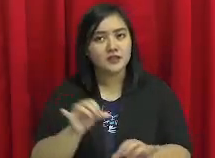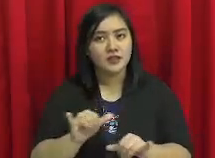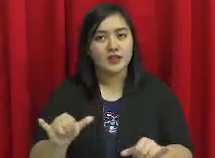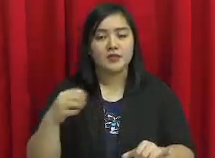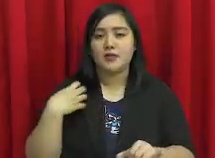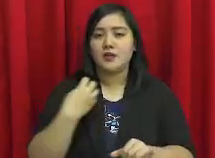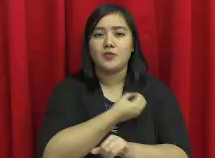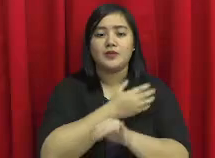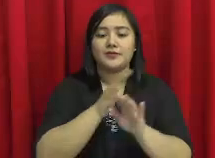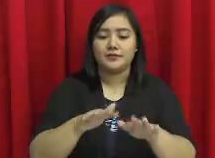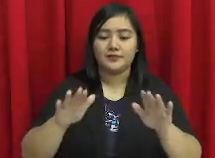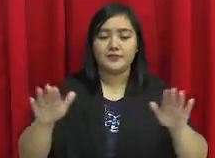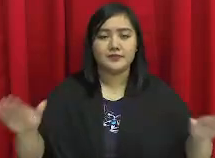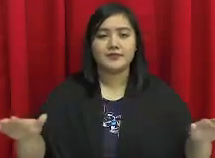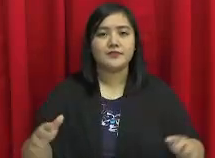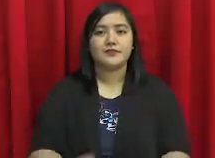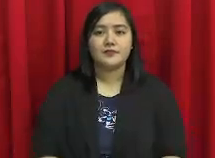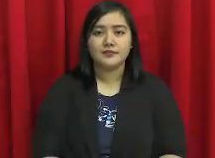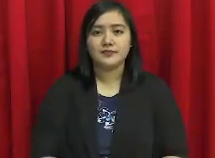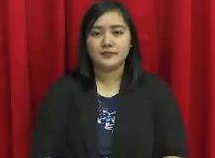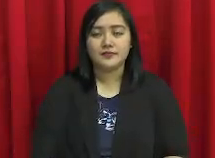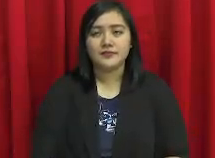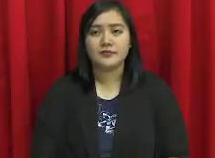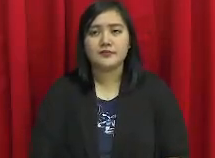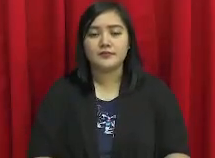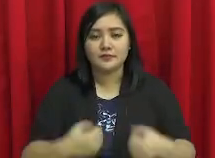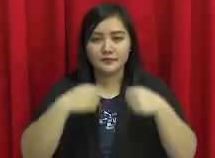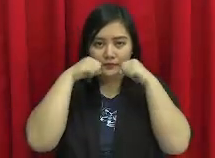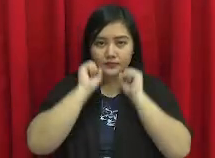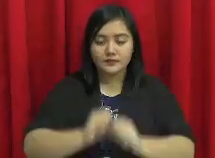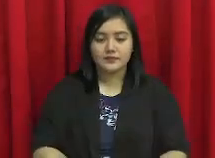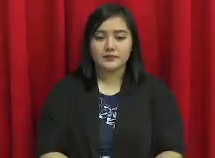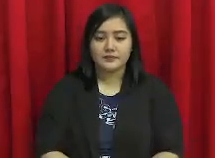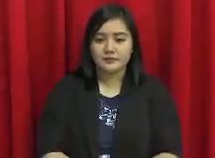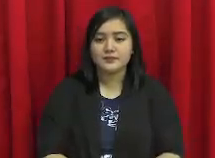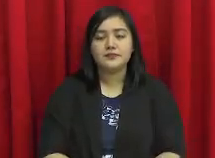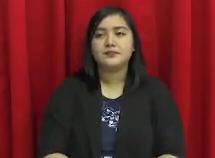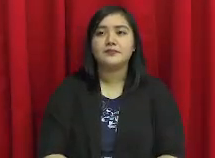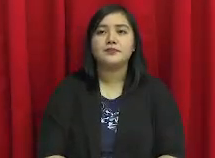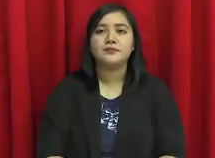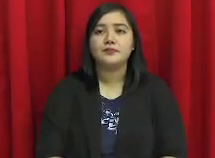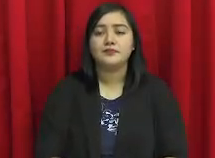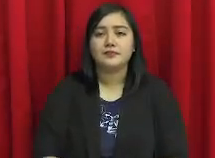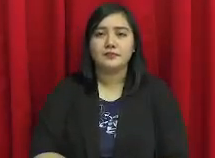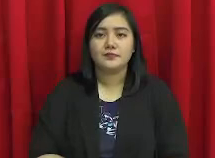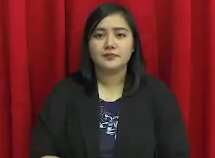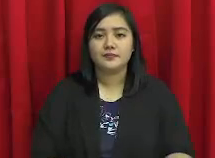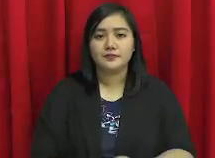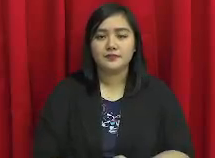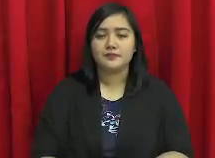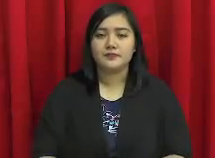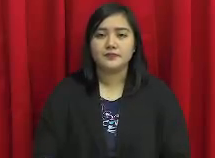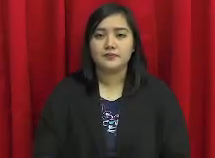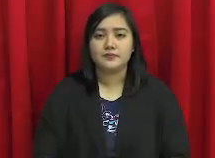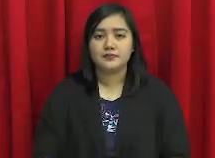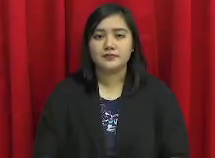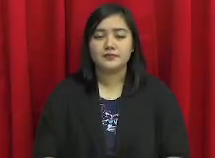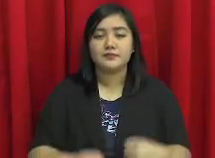Ang nakakalungkot nga nito, Sir Conrad, eh. Ang nakakalungkot nito, yung mga kasunod na